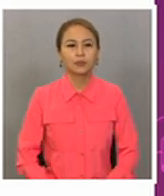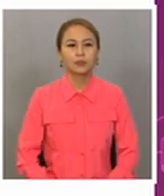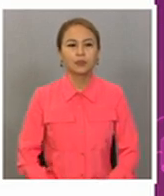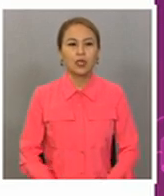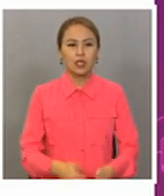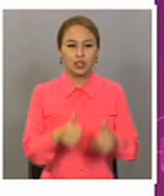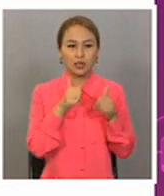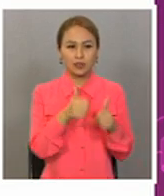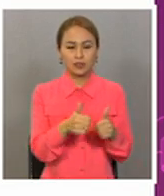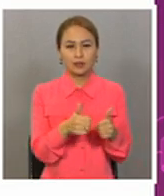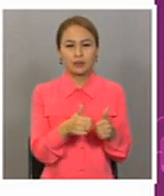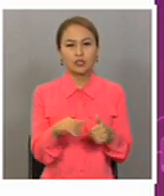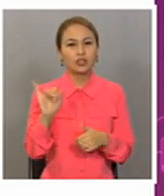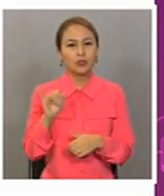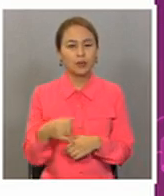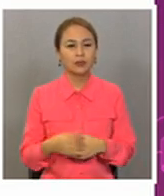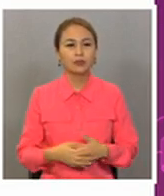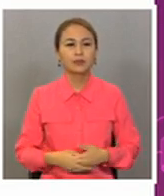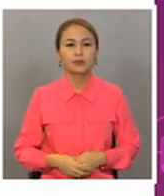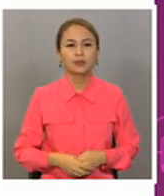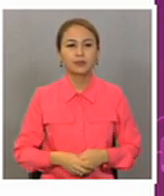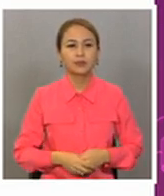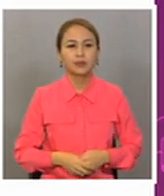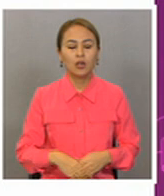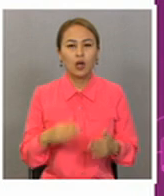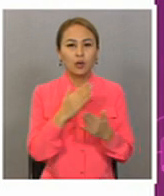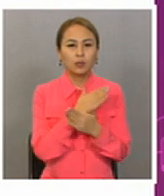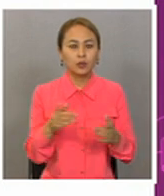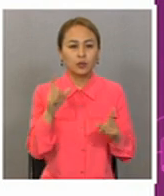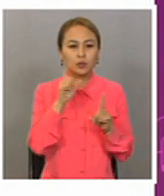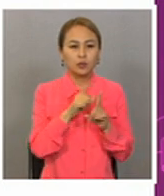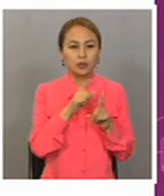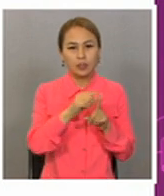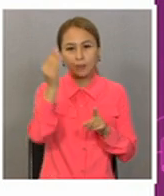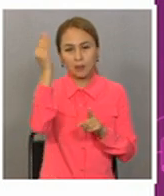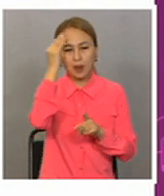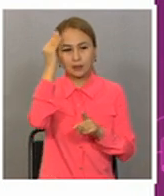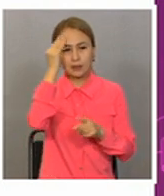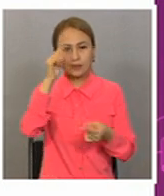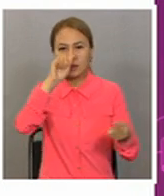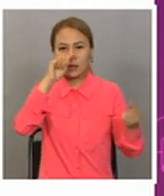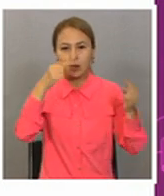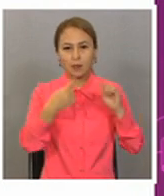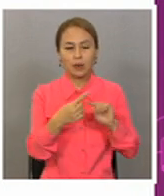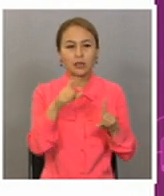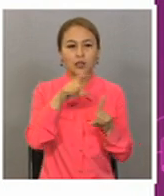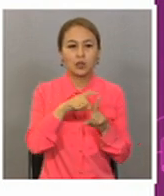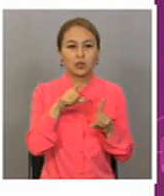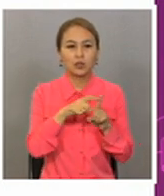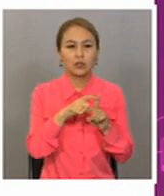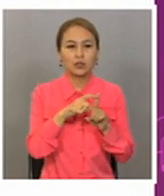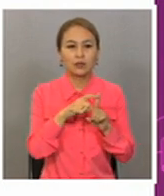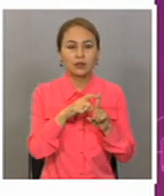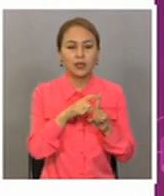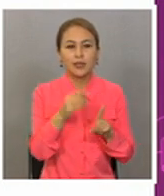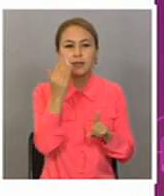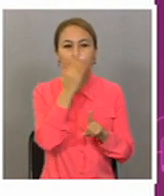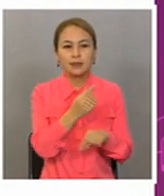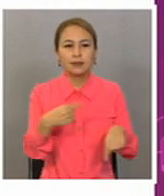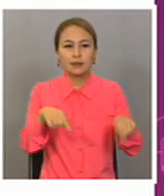Жақсы, жаман. Бұл сөздер мағынасы қарама-қарсы сөздерге жатады. Сендер де